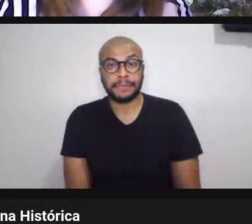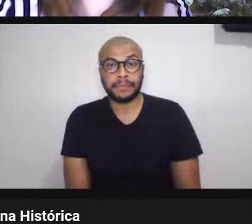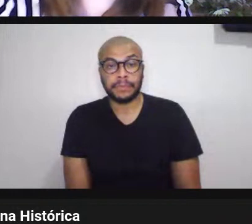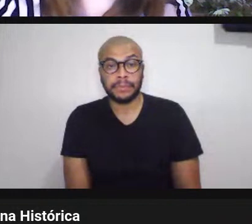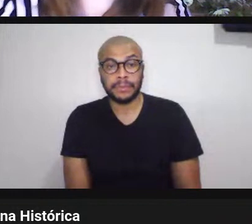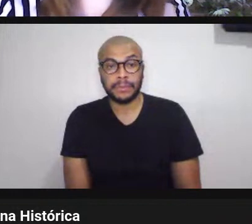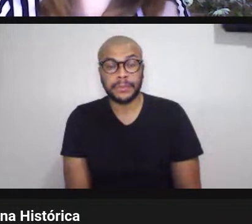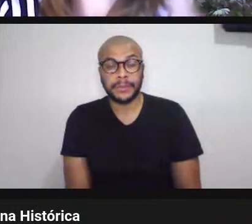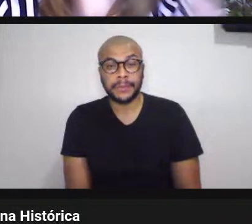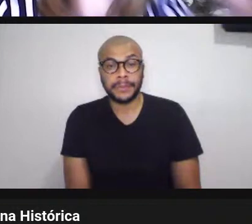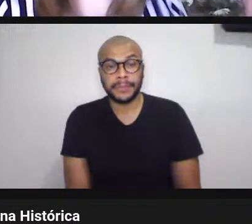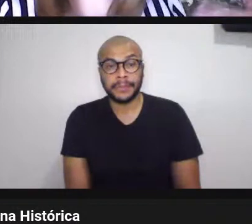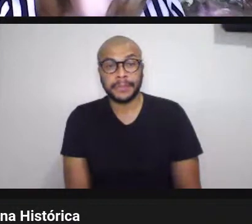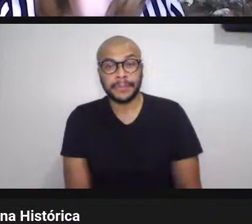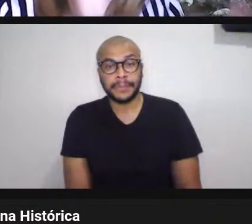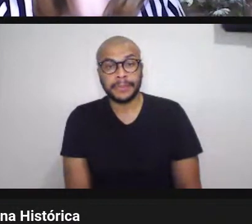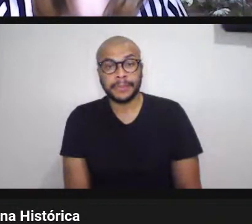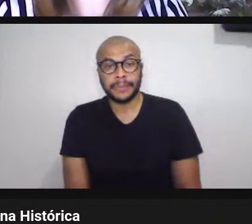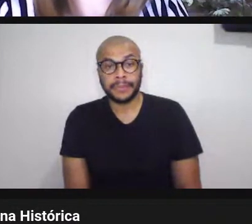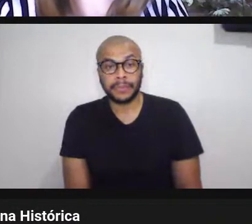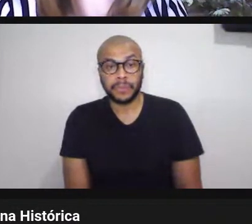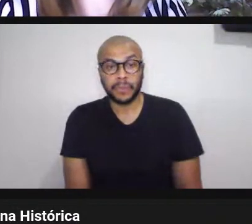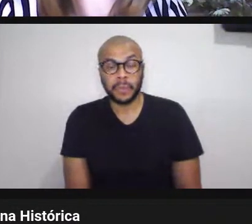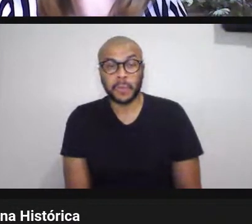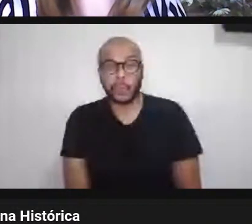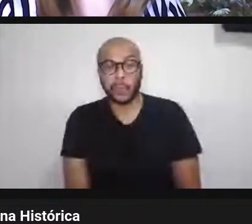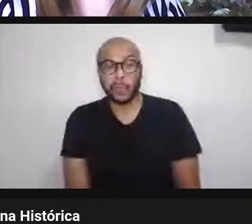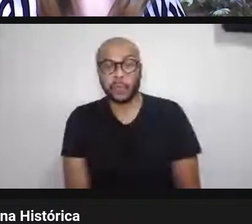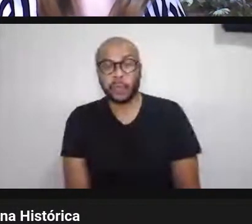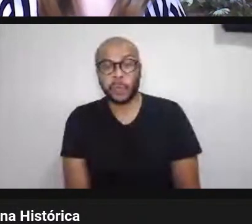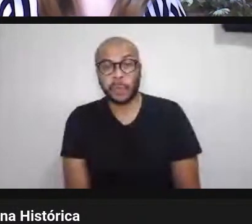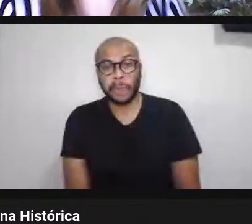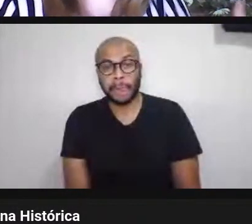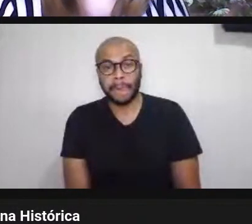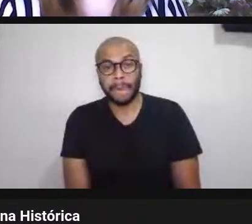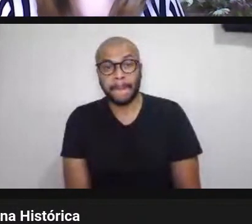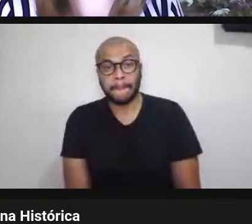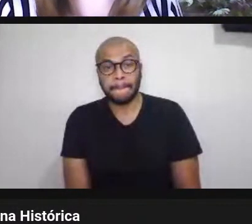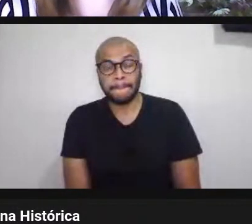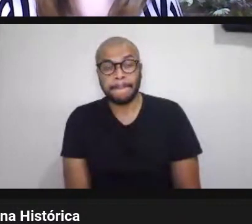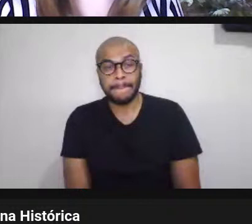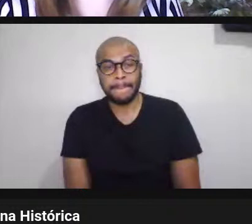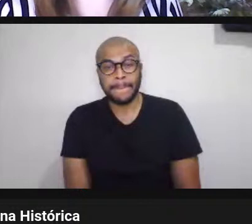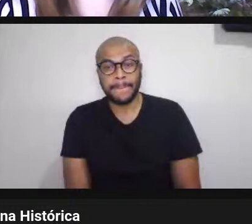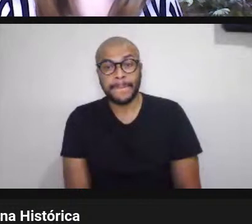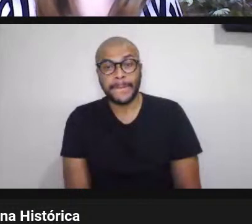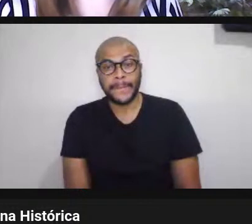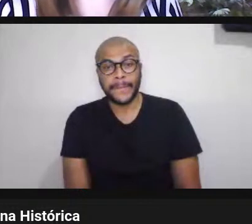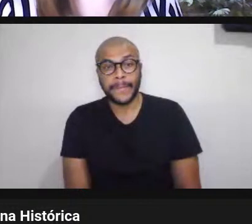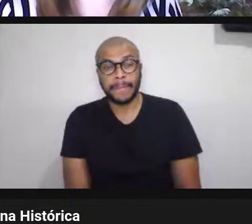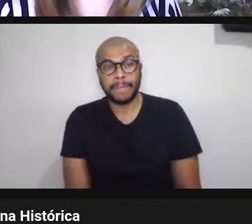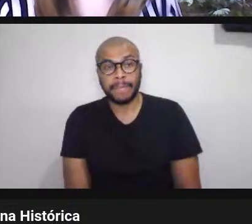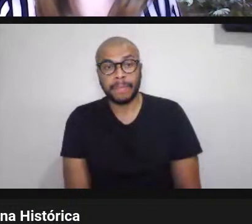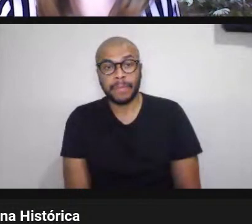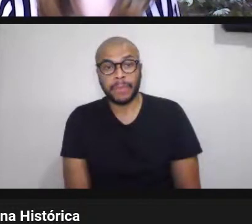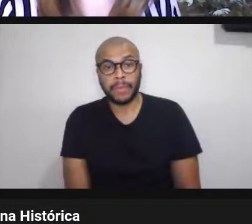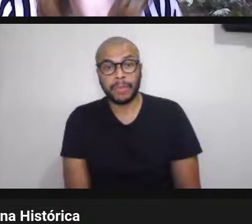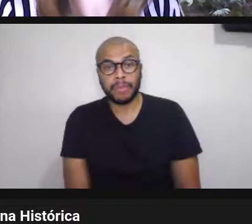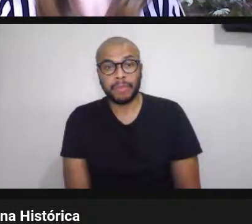niemieckich były obecne już w średniowieczu w języku polskim i dziś uznaje się je po prostu za typowo